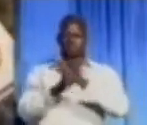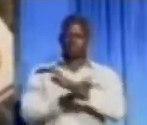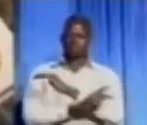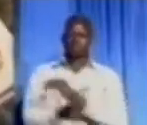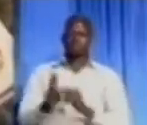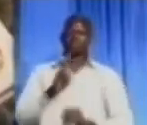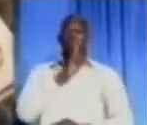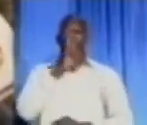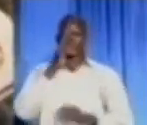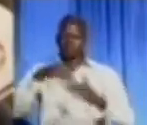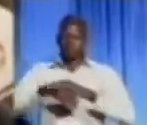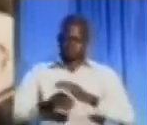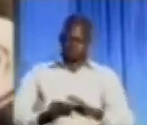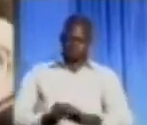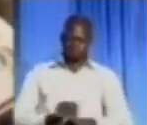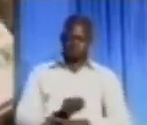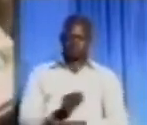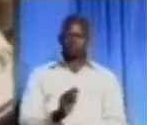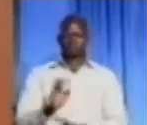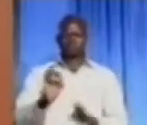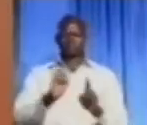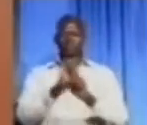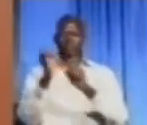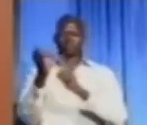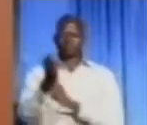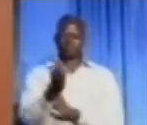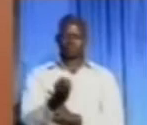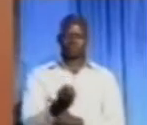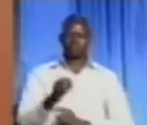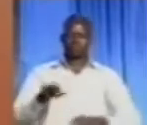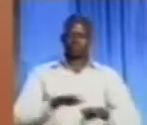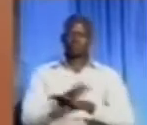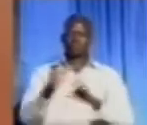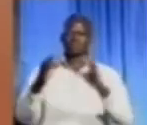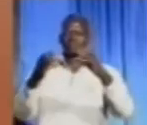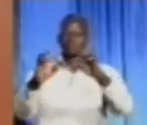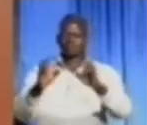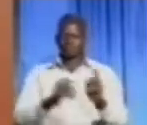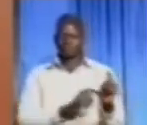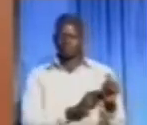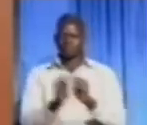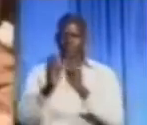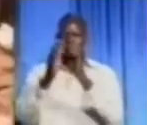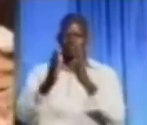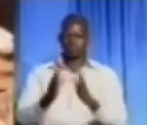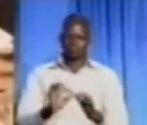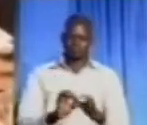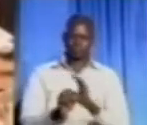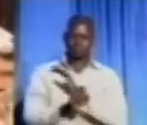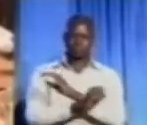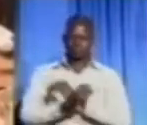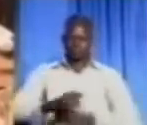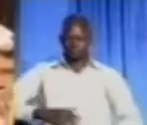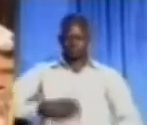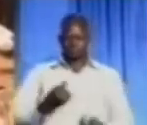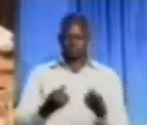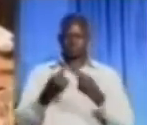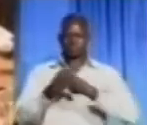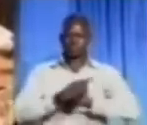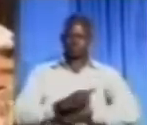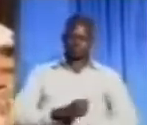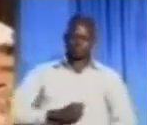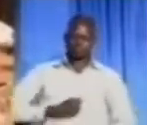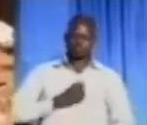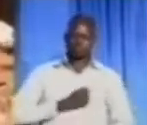dans l'obligation de contourner. Chez les commerçants et les transporteurs du Sourou, le sentiment est aujourd'hui au